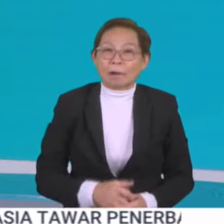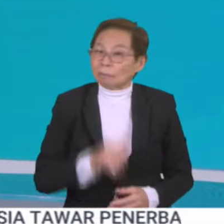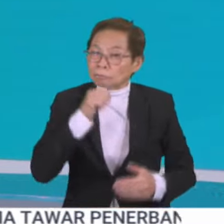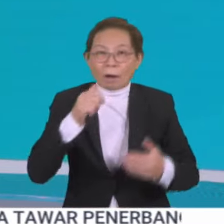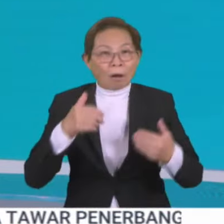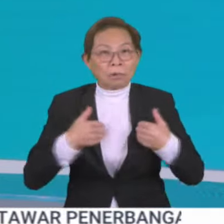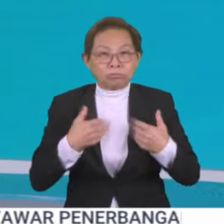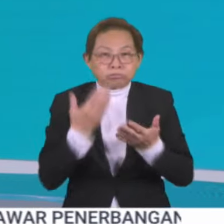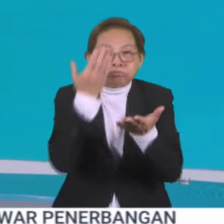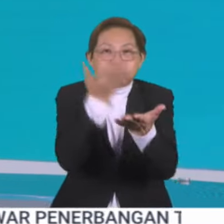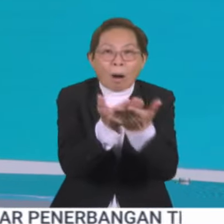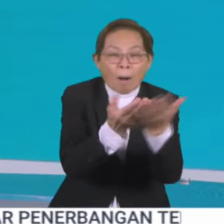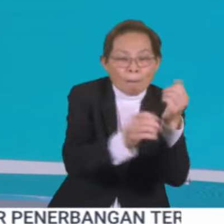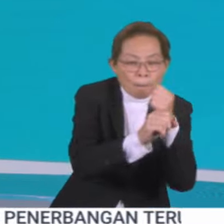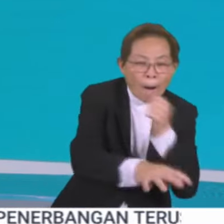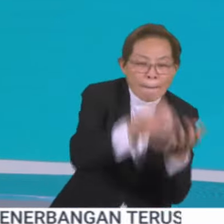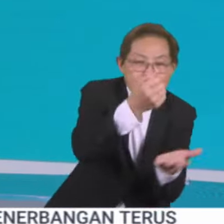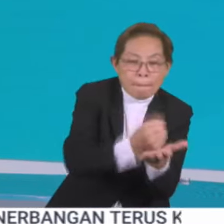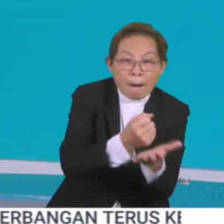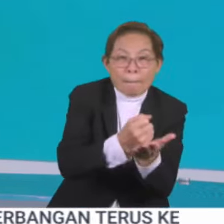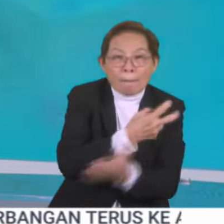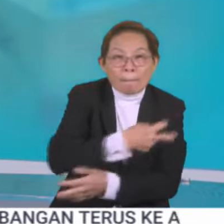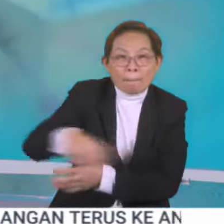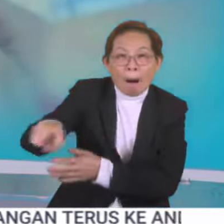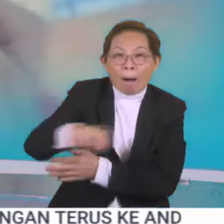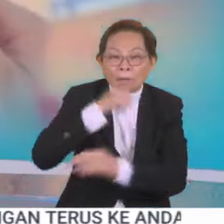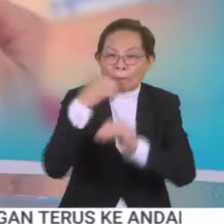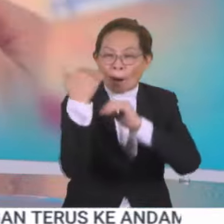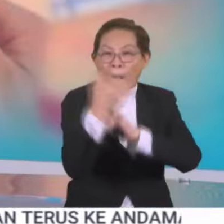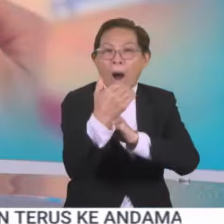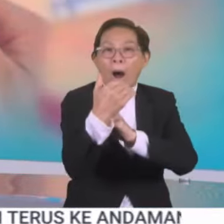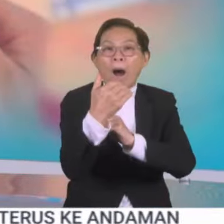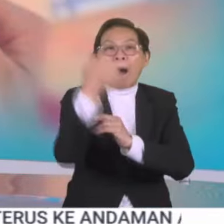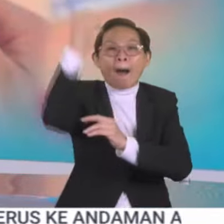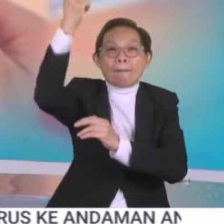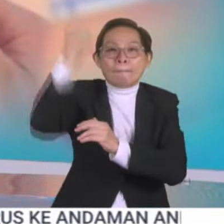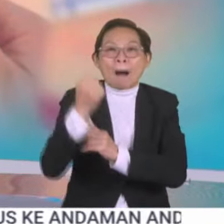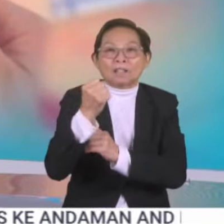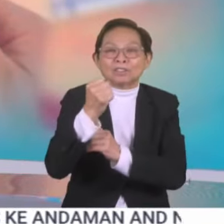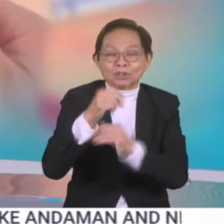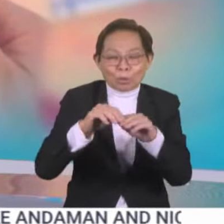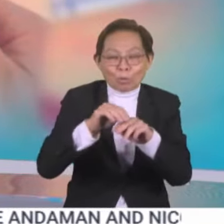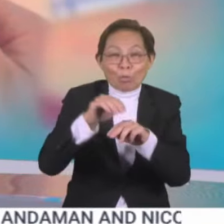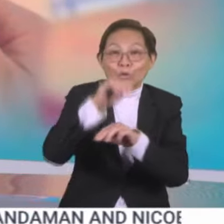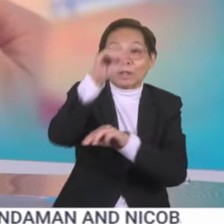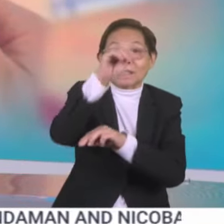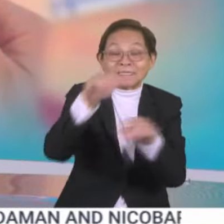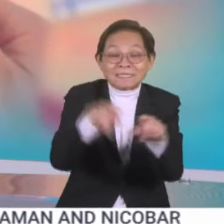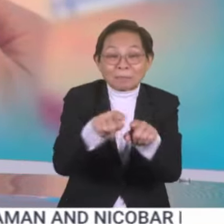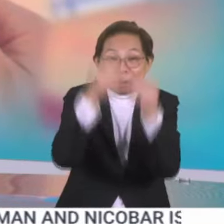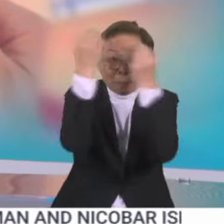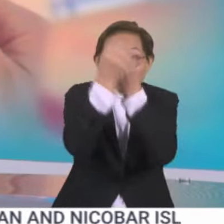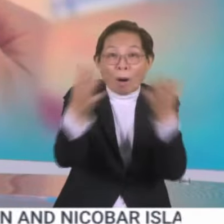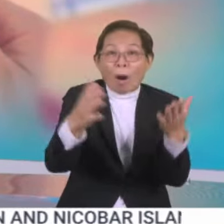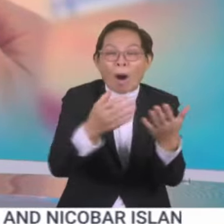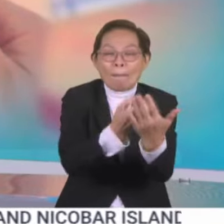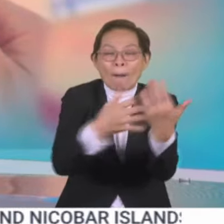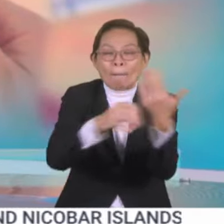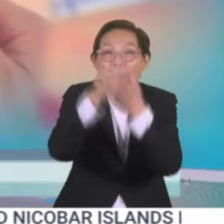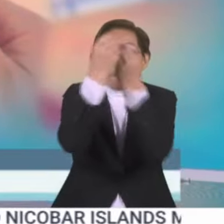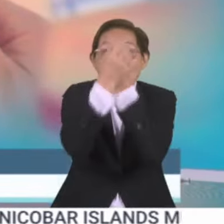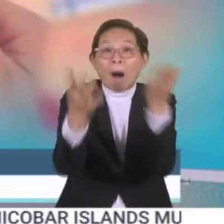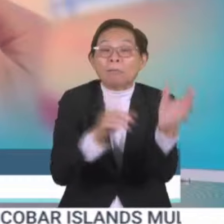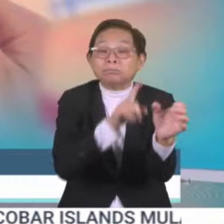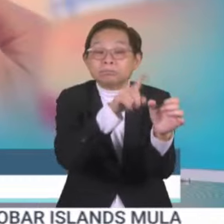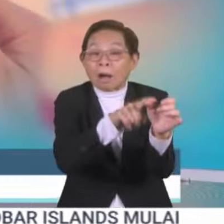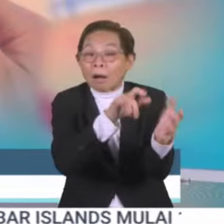Tidak wujud tawaran promosi pas perjalanan tanpa had pas mutiara seperti disebarkan di media sosial baru-baru ini. Perkara